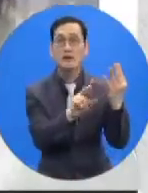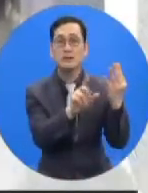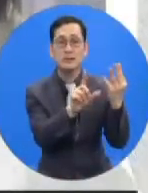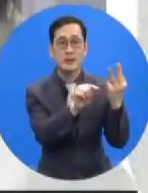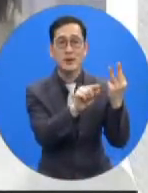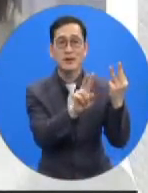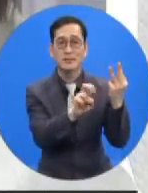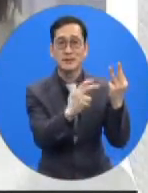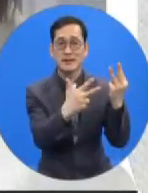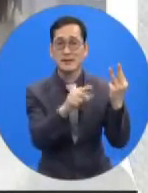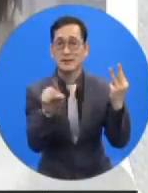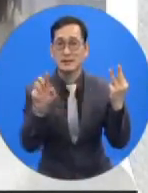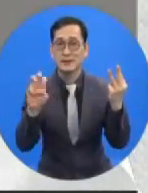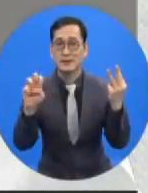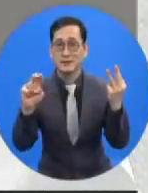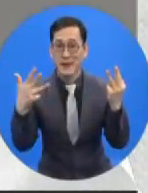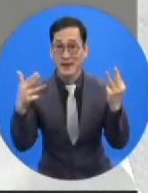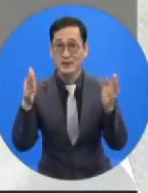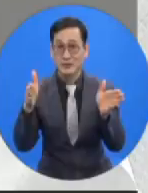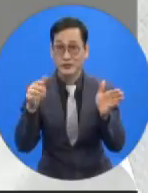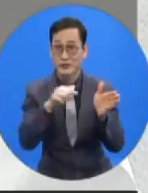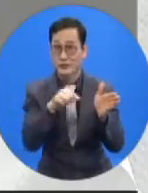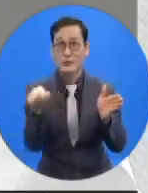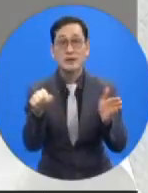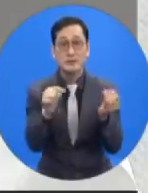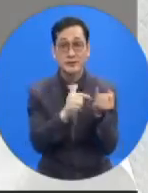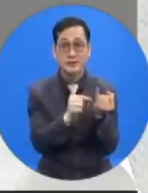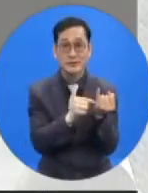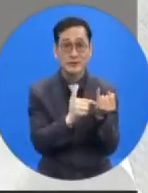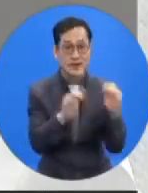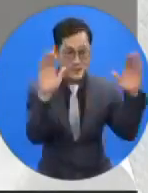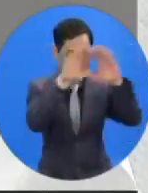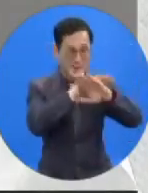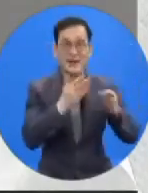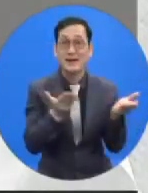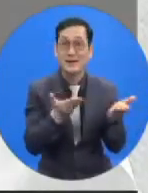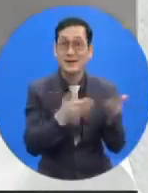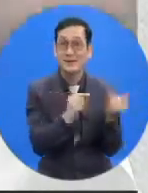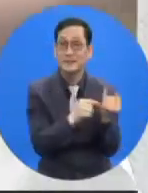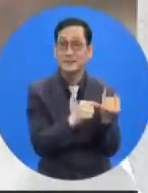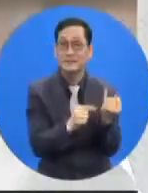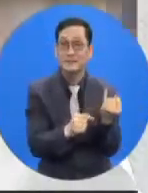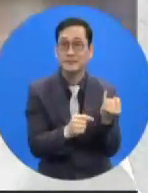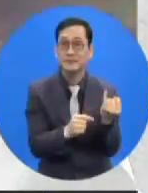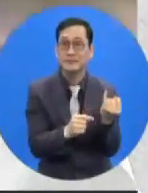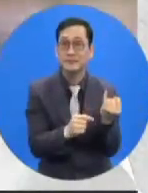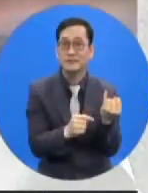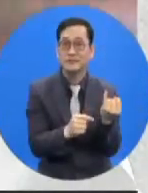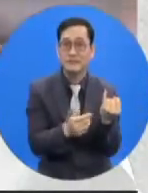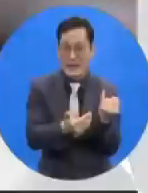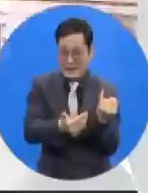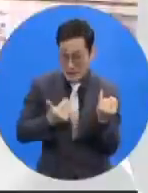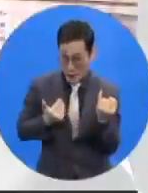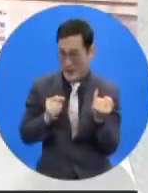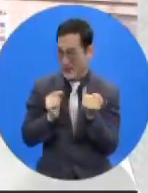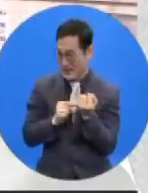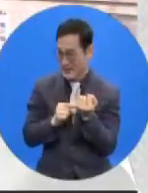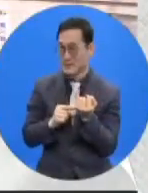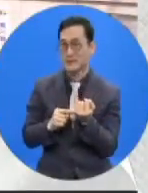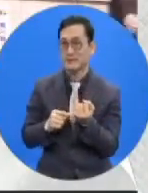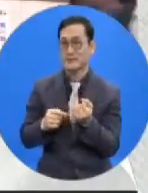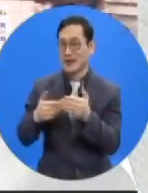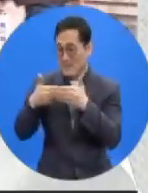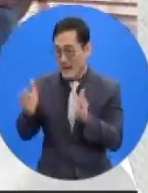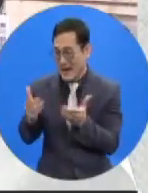근무를 한 걸로 알려져 있는데 예. 그 전에 만났던 또 다른 종업원 룸메이트 같은 경우에는 전에 만났거든요. 증상이 나타나기 전에.